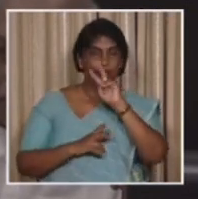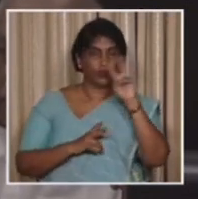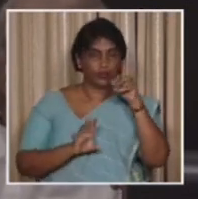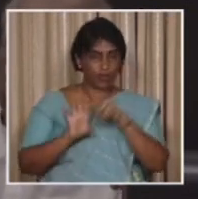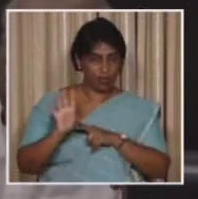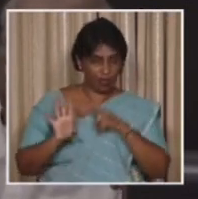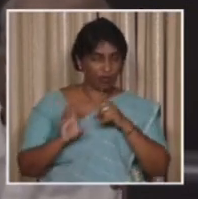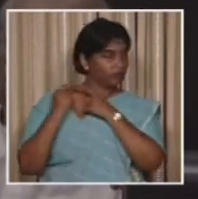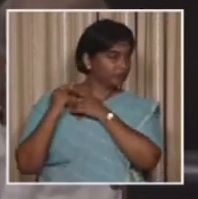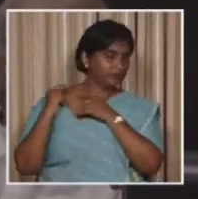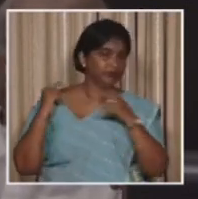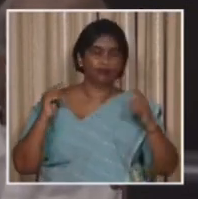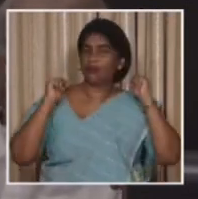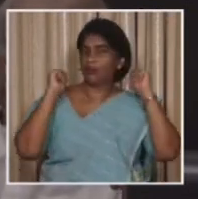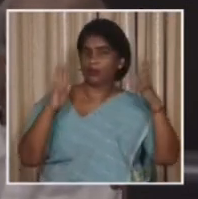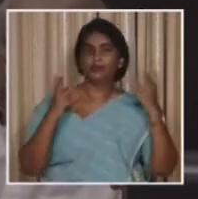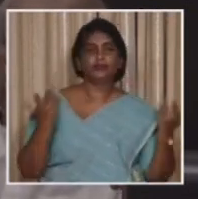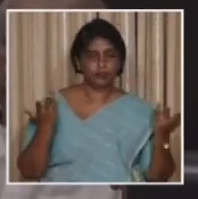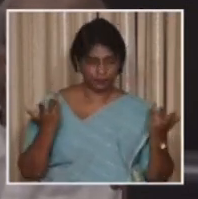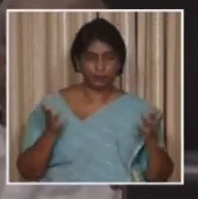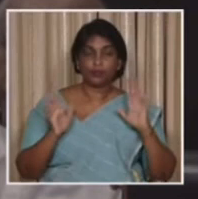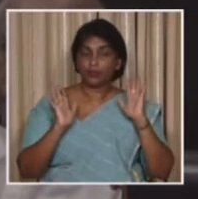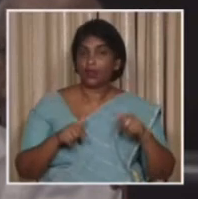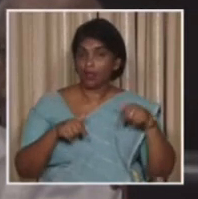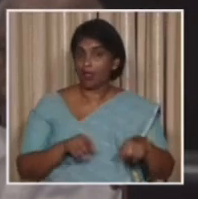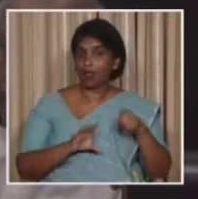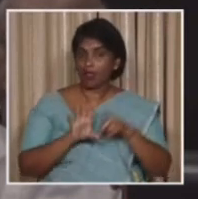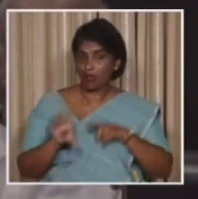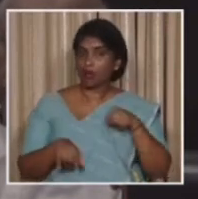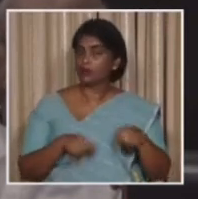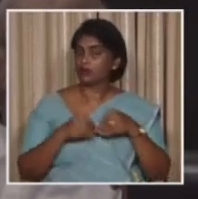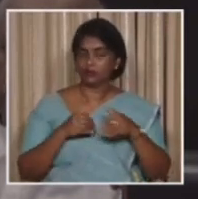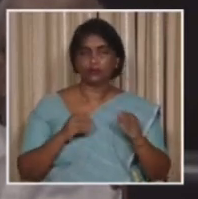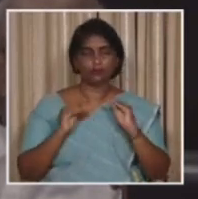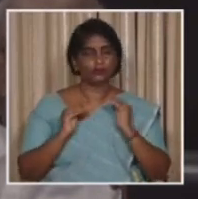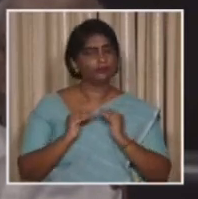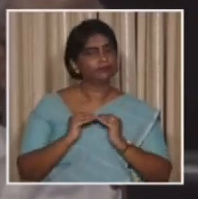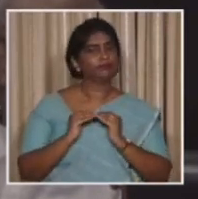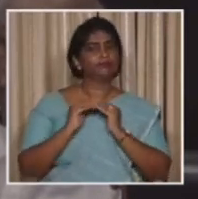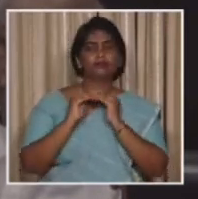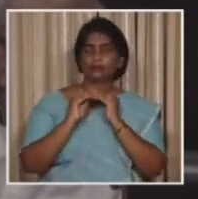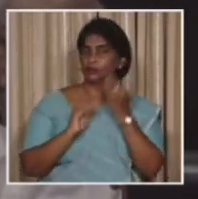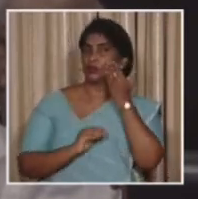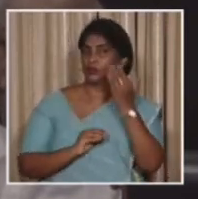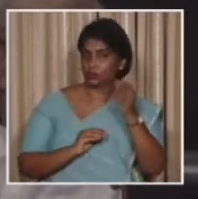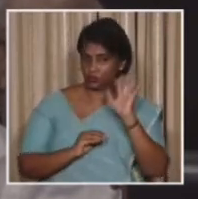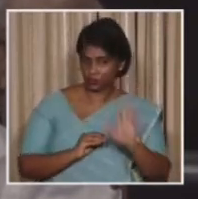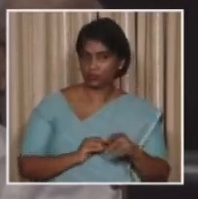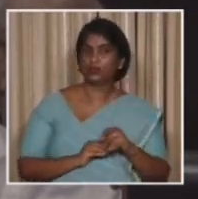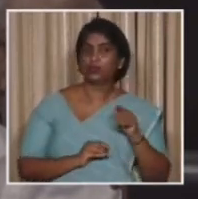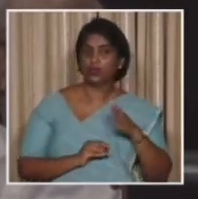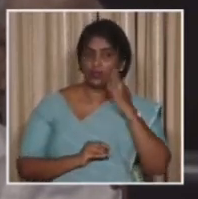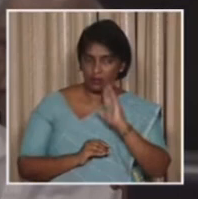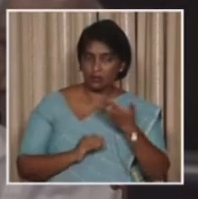වර්ෂයේ පුරාවටම සාර්ථක වුණේ නැත. නමුත් මේ වසරේම තත්ත්වෙන් හිසෝසන ලකුණු පෙනෙන්ට තිබෙනවා.